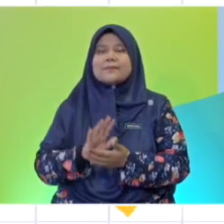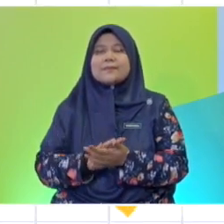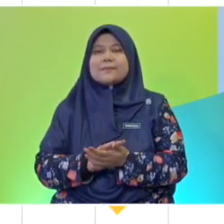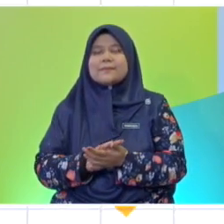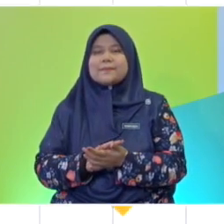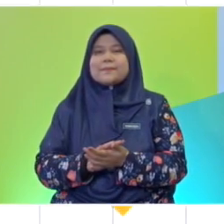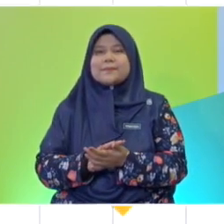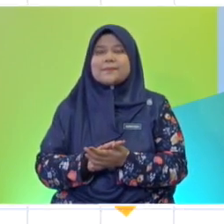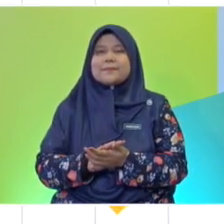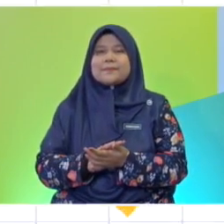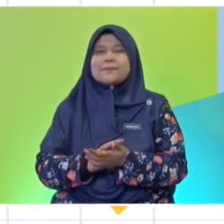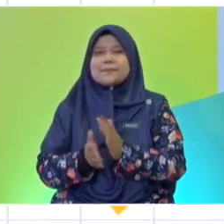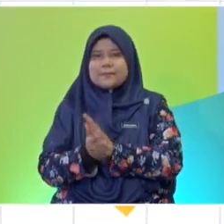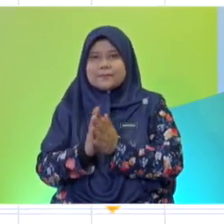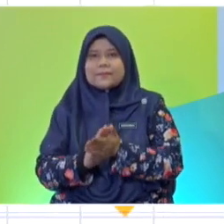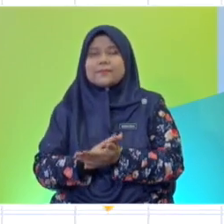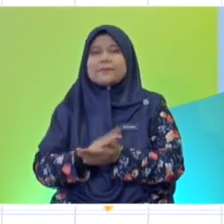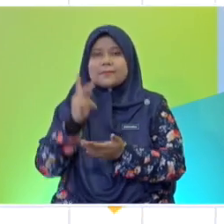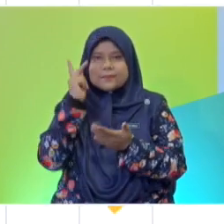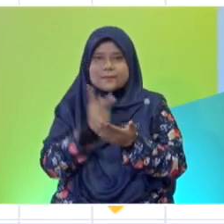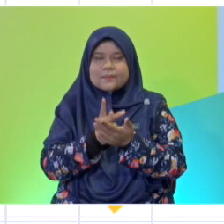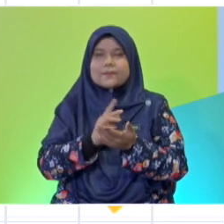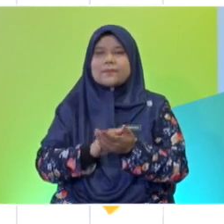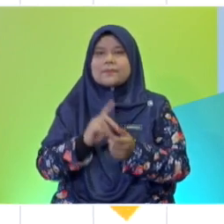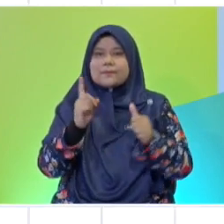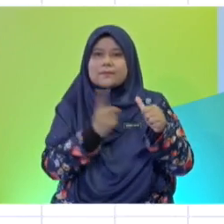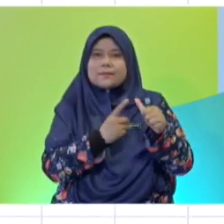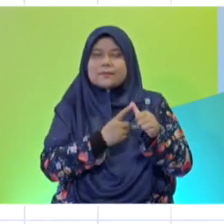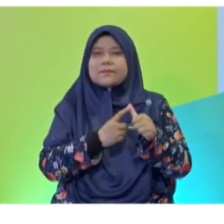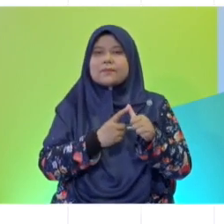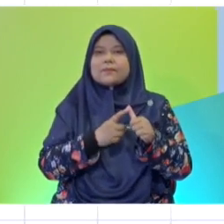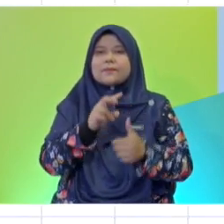Jadi kita beneran dengan mereka yang pertama